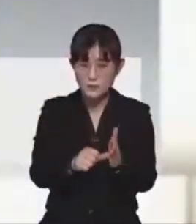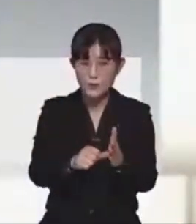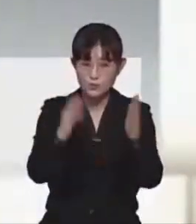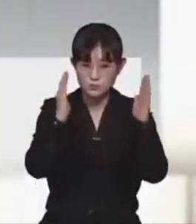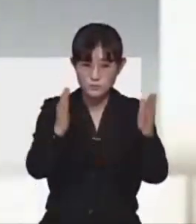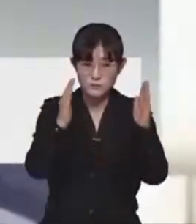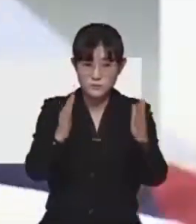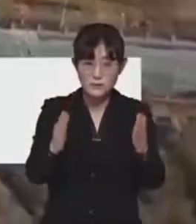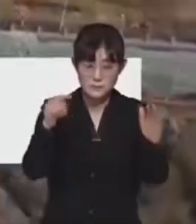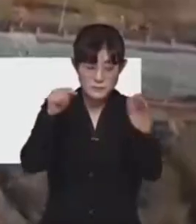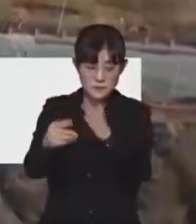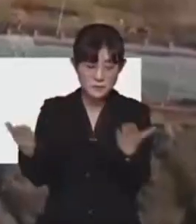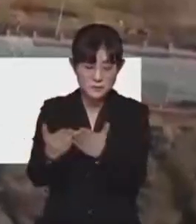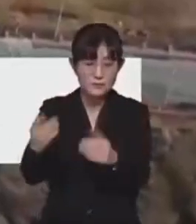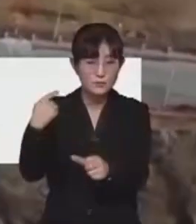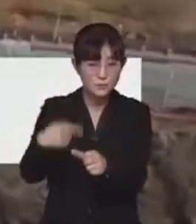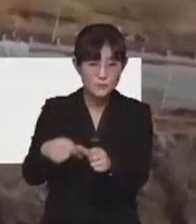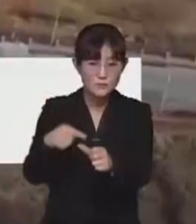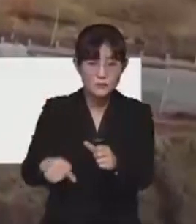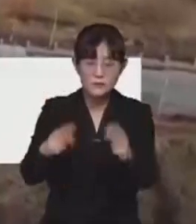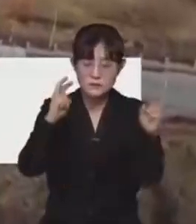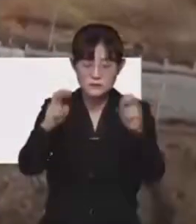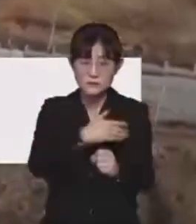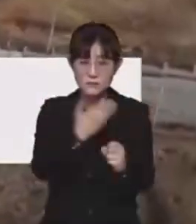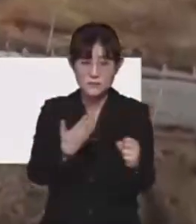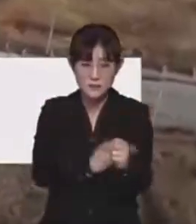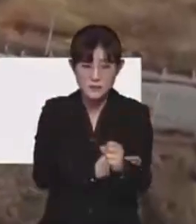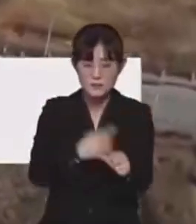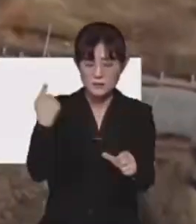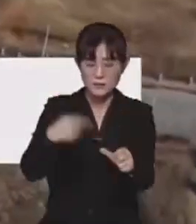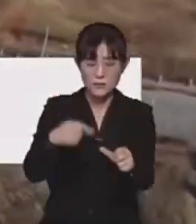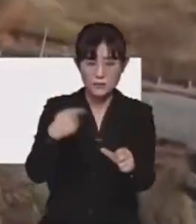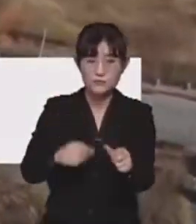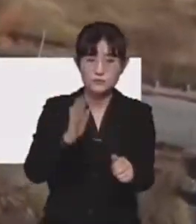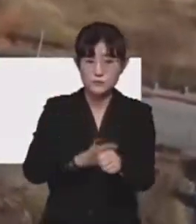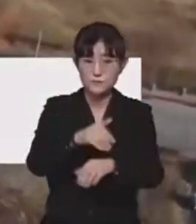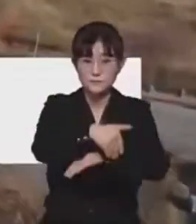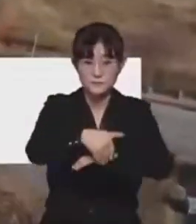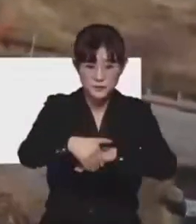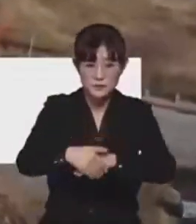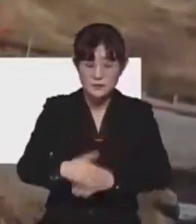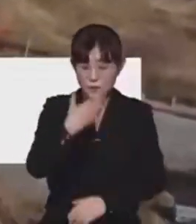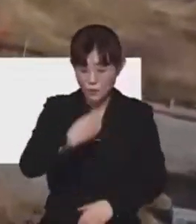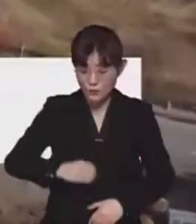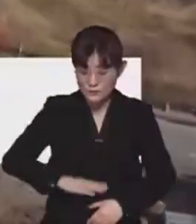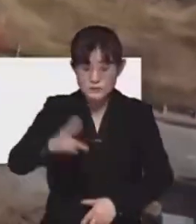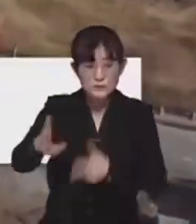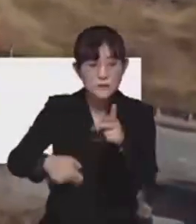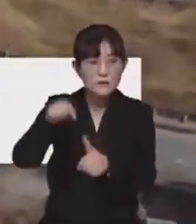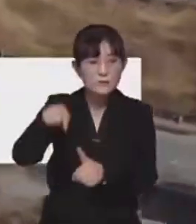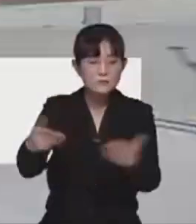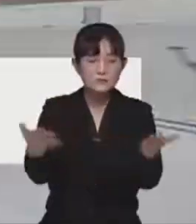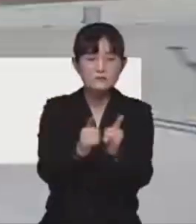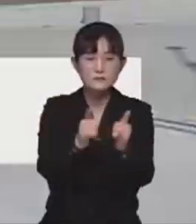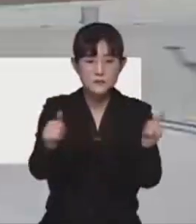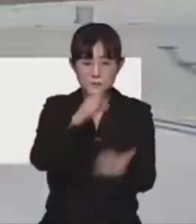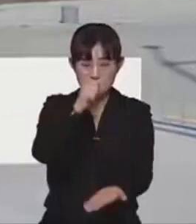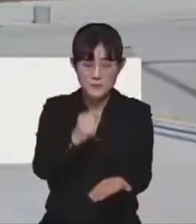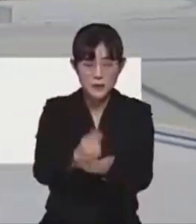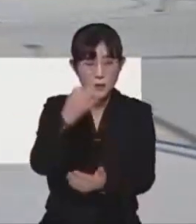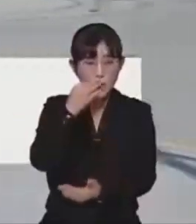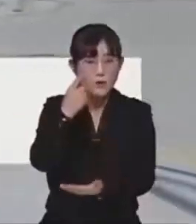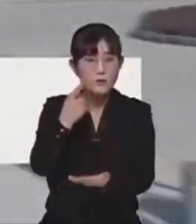현장 맞춤형 교육, 기업 역량 강화 등을 지원하기로 했습니다. GGM 근로자 복지 사업은 근로자에게 적정 임금을